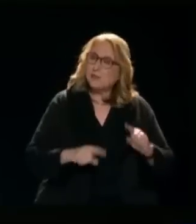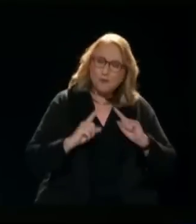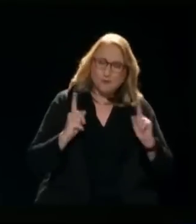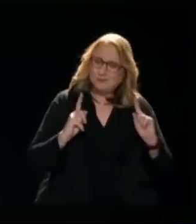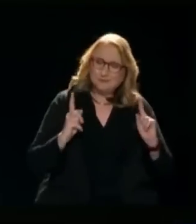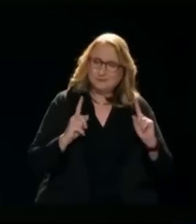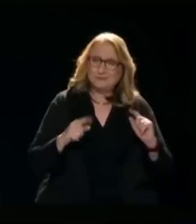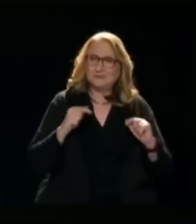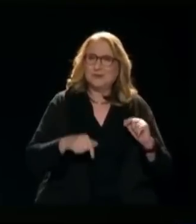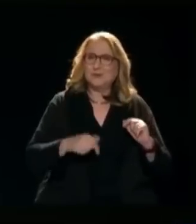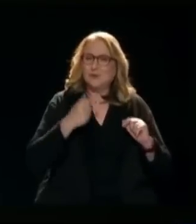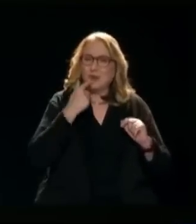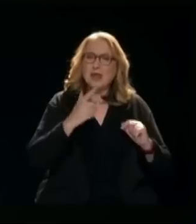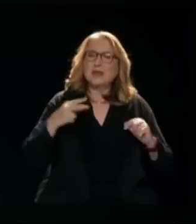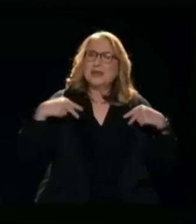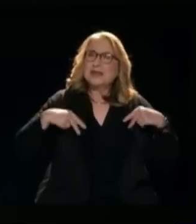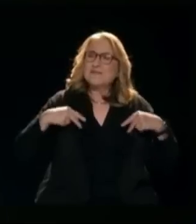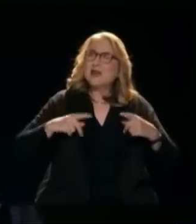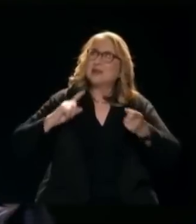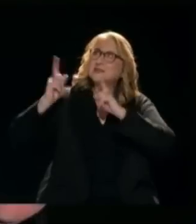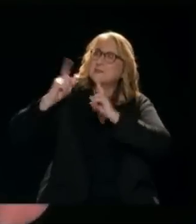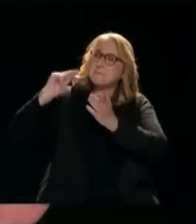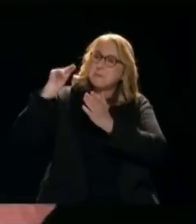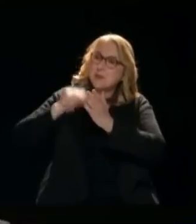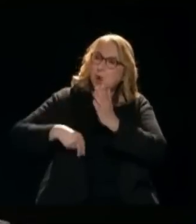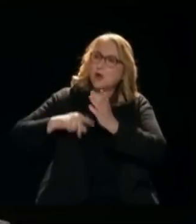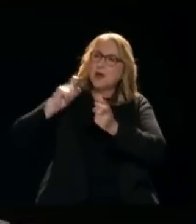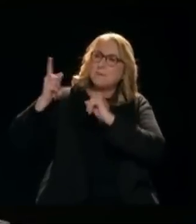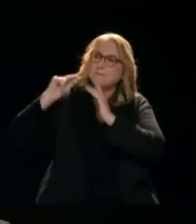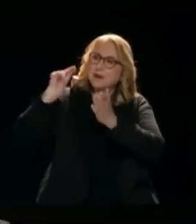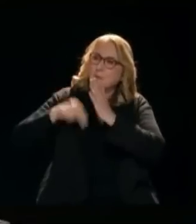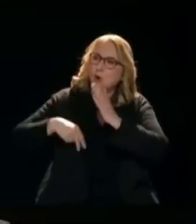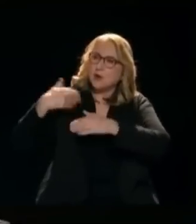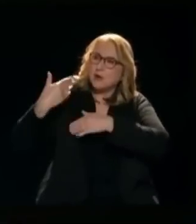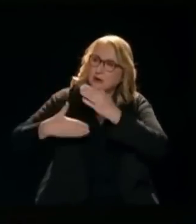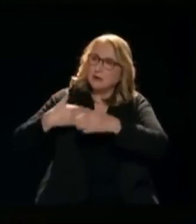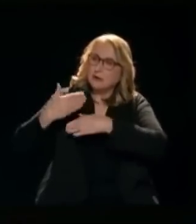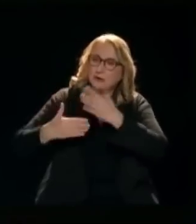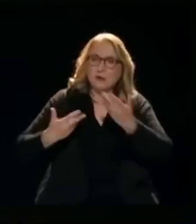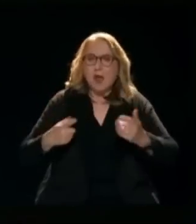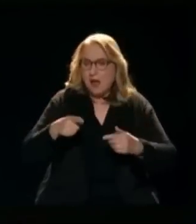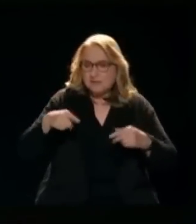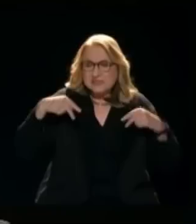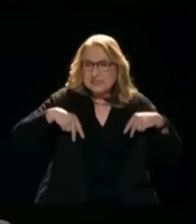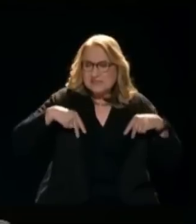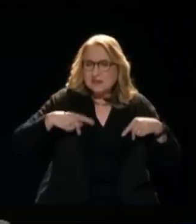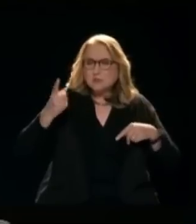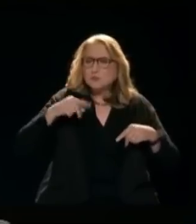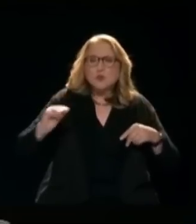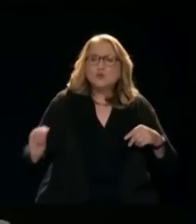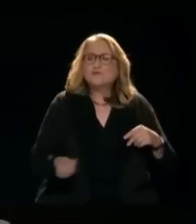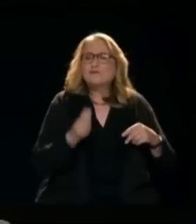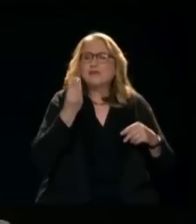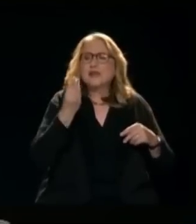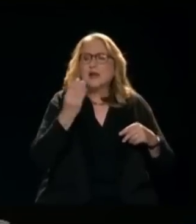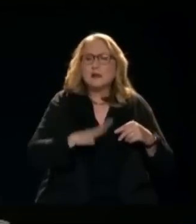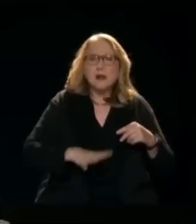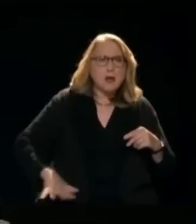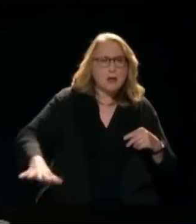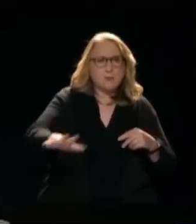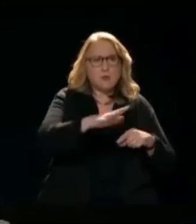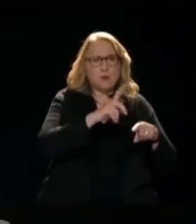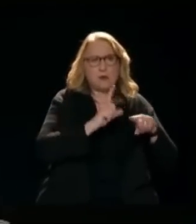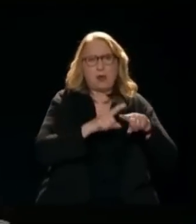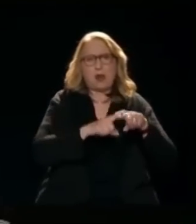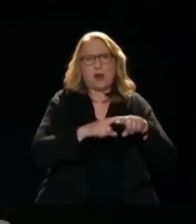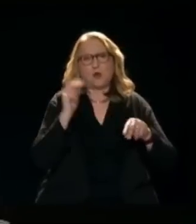με μνημόνια. Δικαίωμά τους. Δεν έχουν εκλεγεί από τον ελληνικό λαό. Όχι, συγγνώμη. Δεν είναι συγχωροχάρτη η